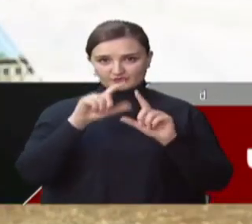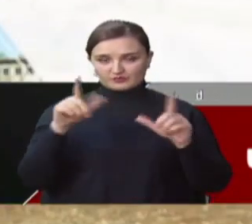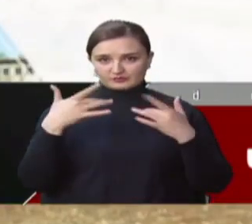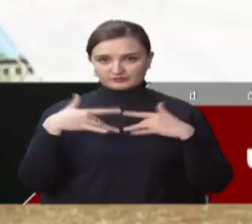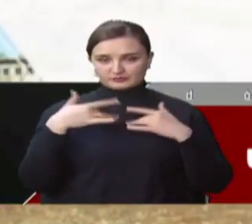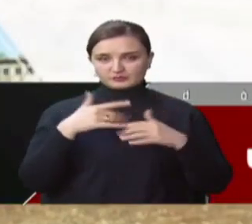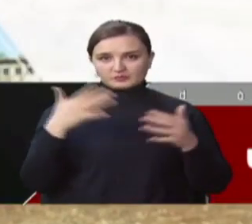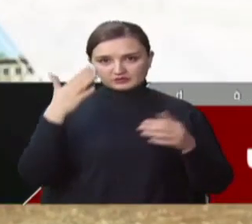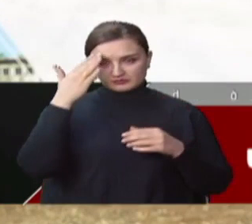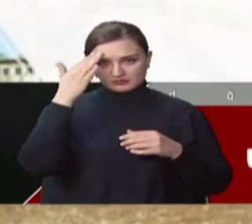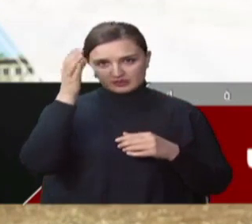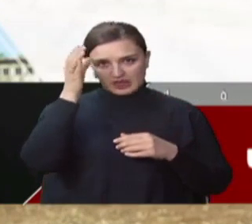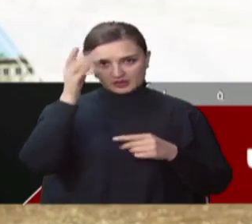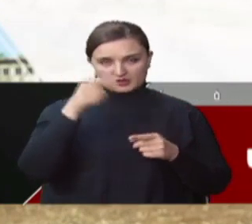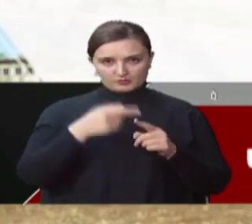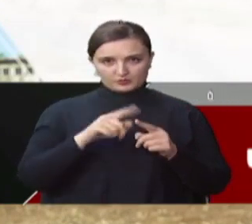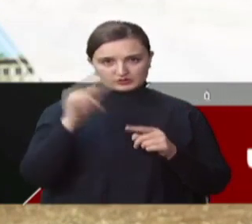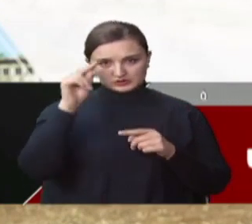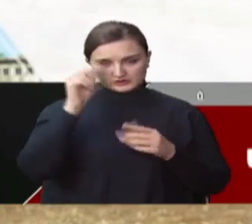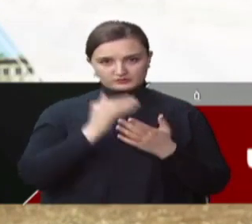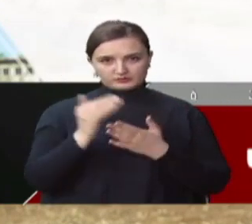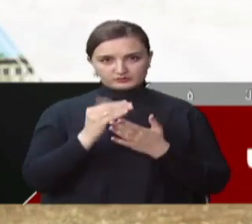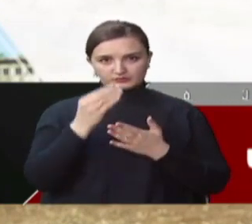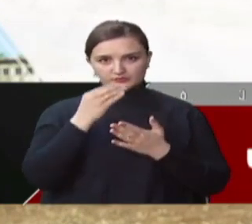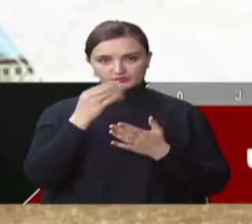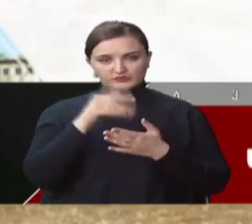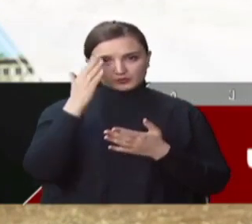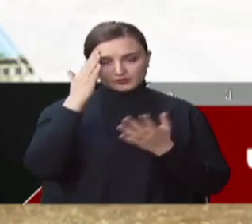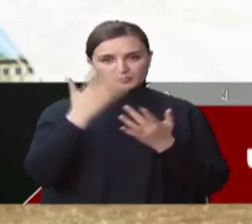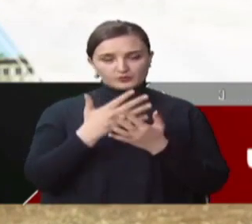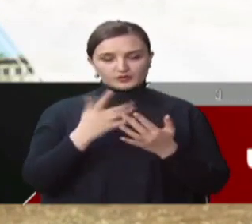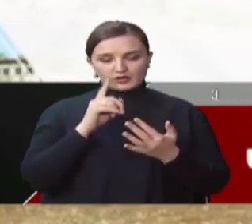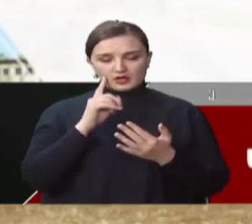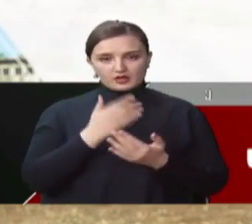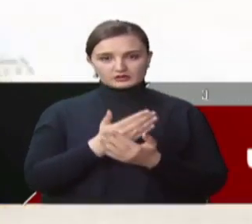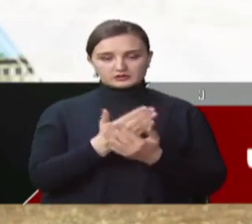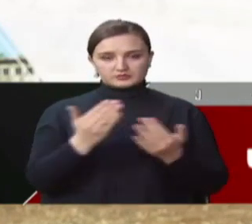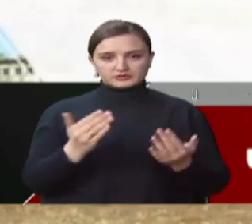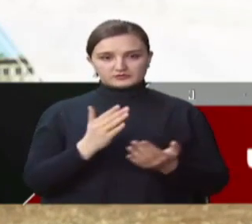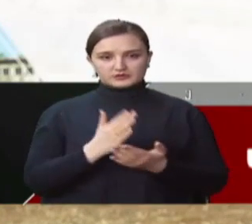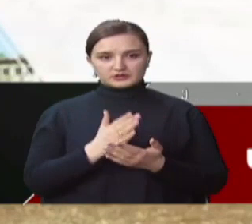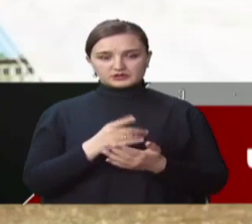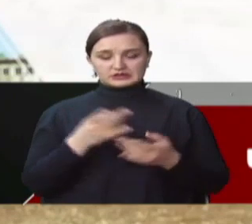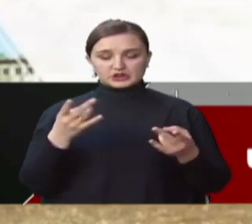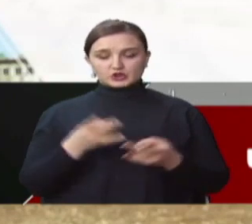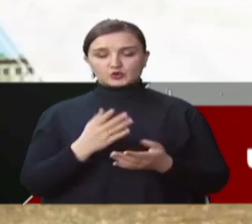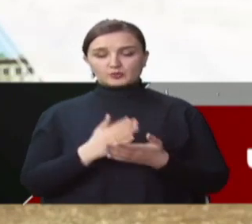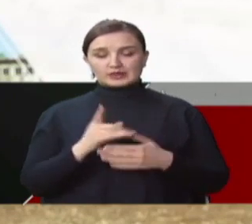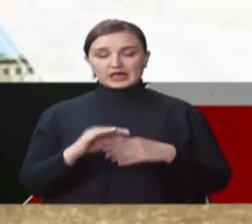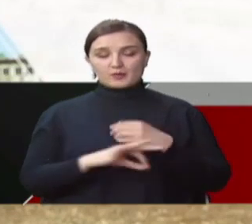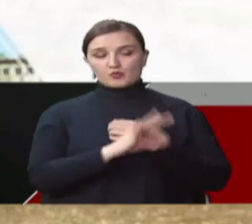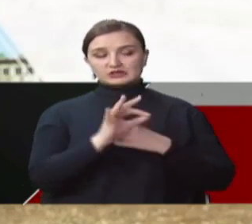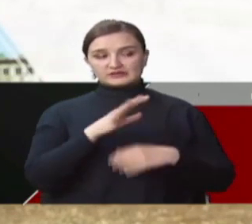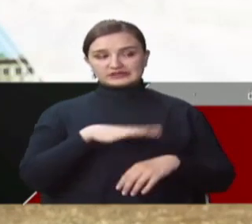მაღალი აკადემიური მოსწრებითა და ასევე იმ უნარჩვევებით, რომლებიც ყველა ახალგაზრდისთვის მისასალმებელია. Დადგა საჭიროება აღმოსავლეთ